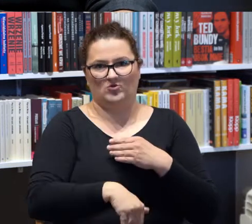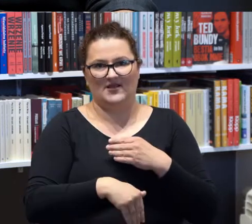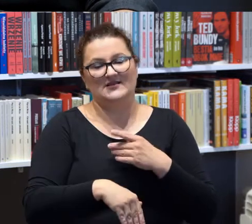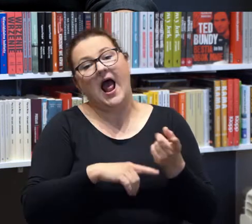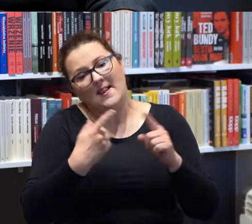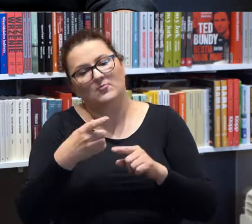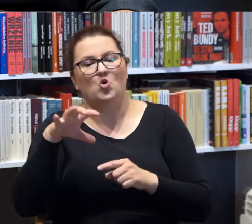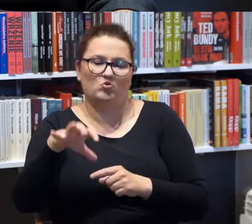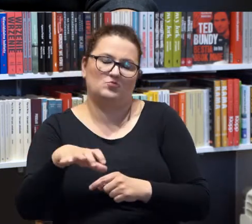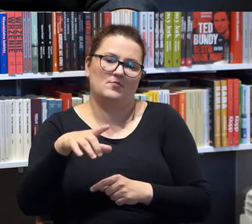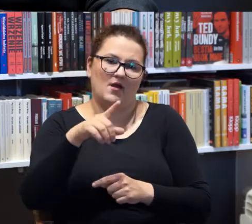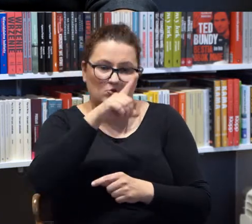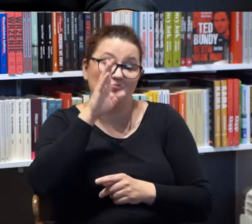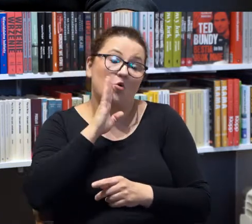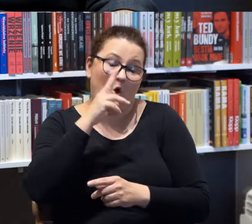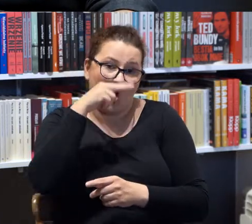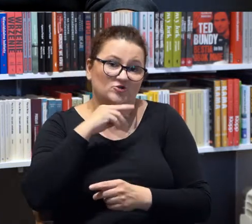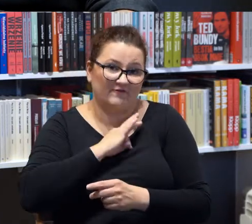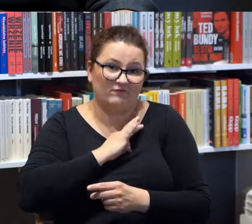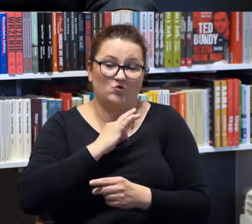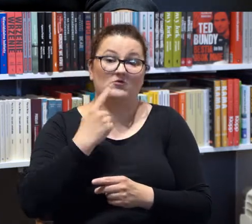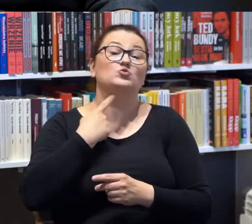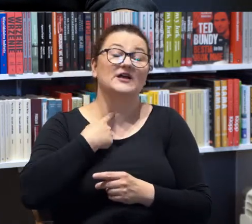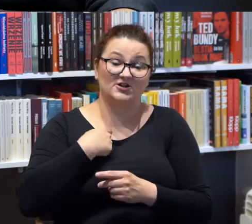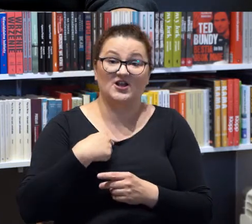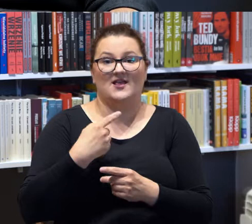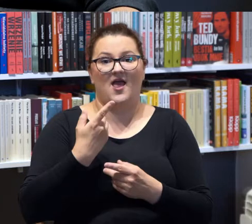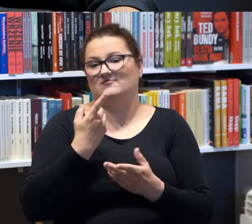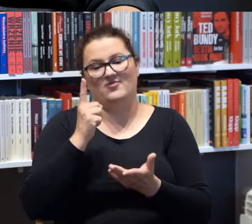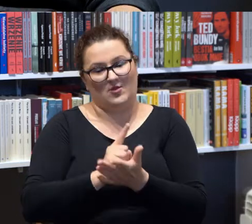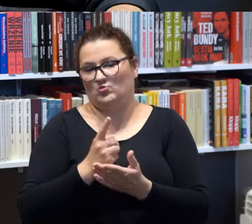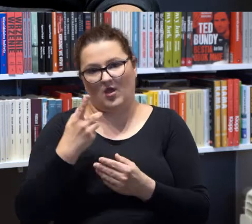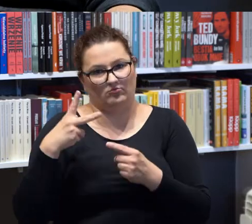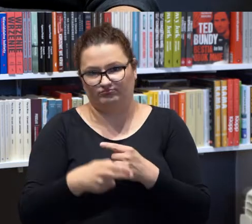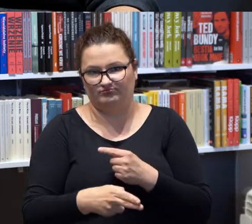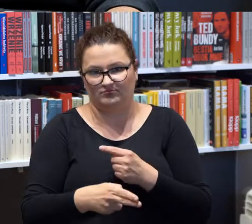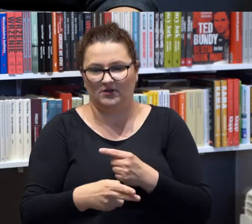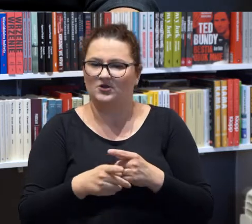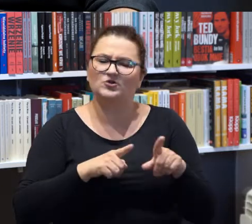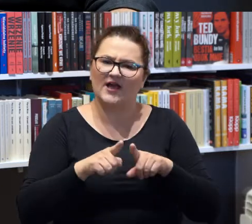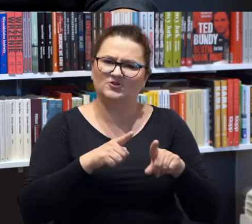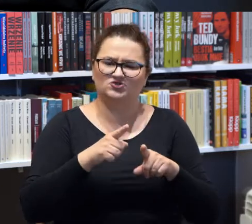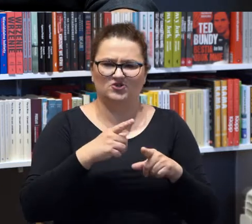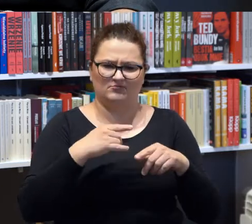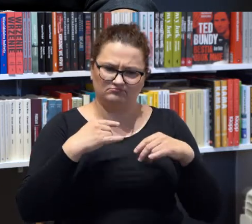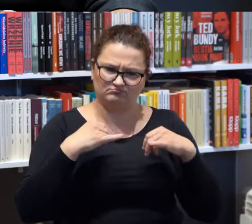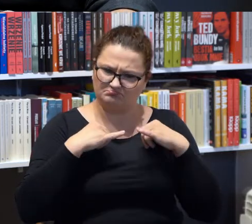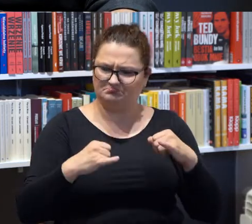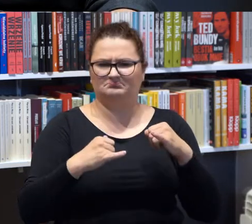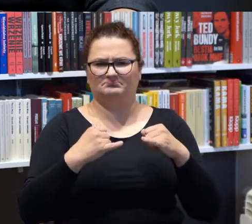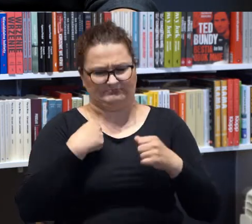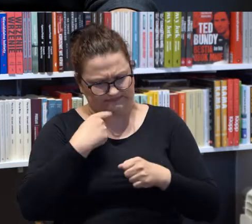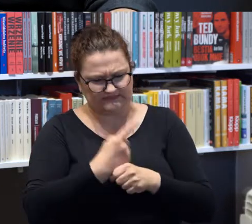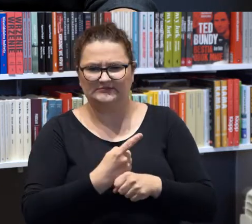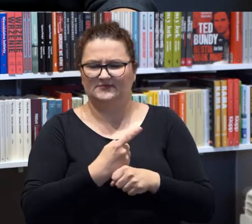im się nie udało, nie powiodło. No i tu pojawia się pytanie, czy silna wola jest nam dana, czy jest umiejętnością? A